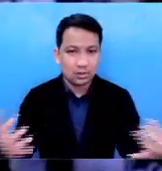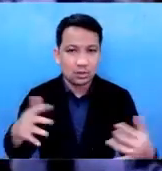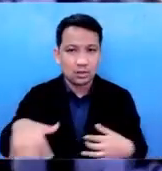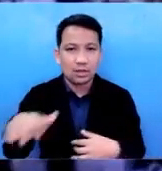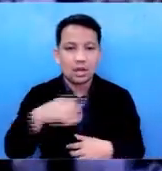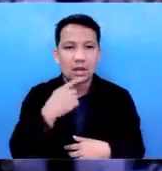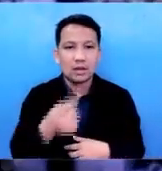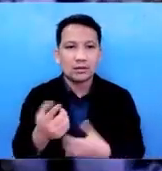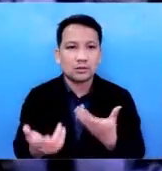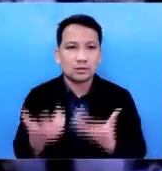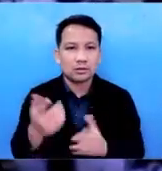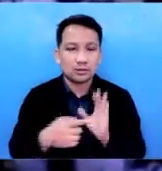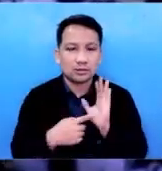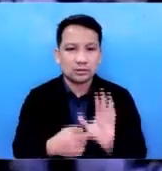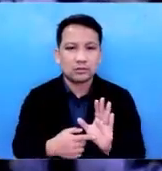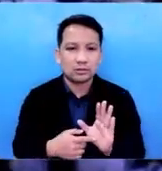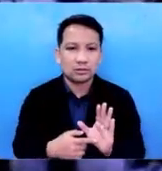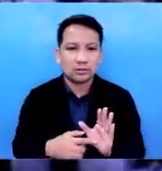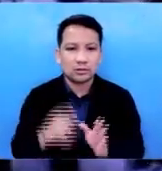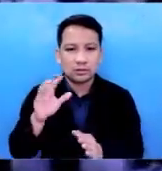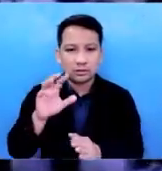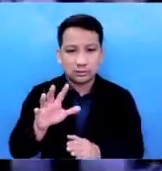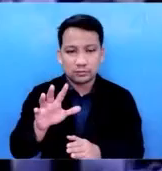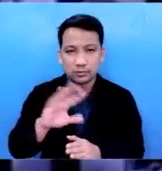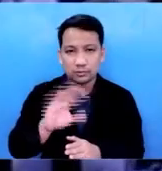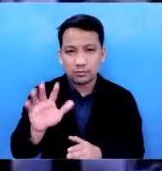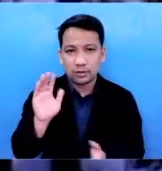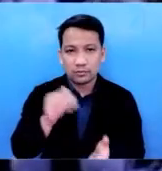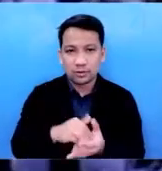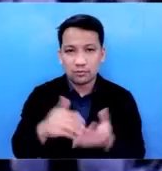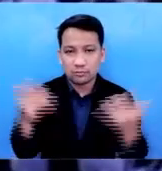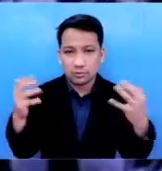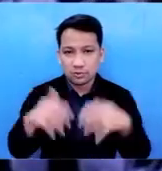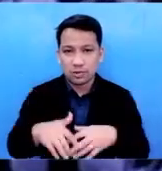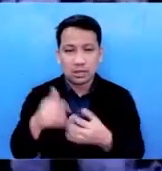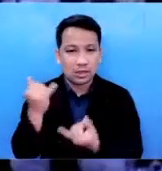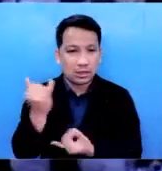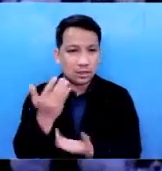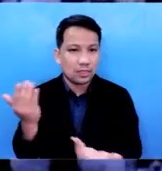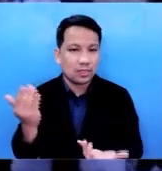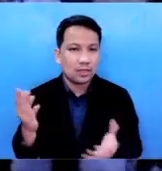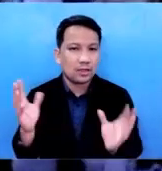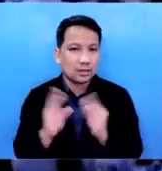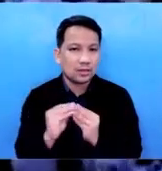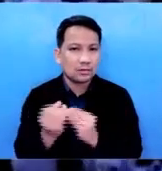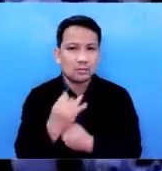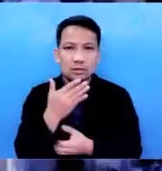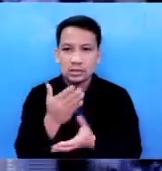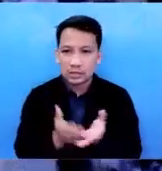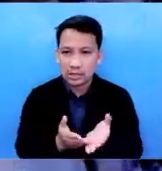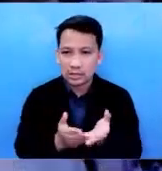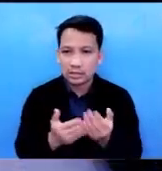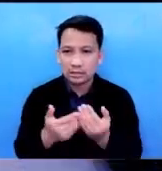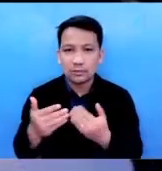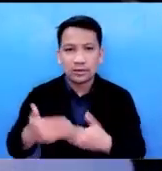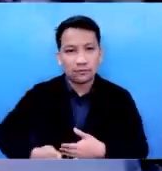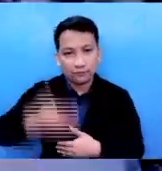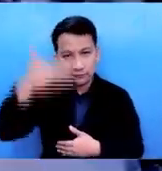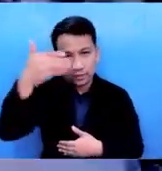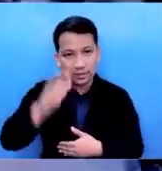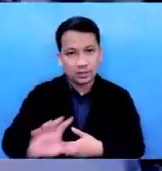Square, 75,000 ang pwedeng lamanin nito. Sa ngayon, ang napupunong portion pa lamang yung harapan